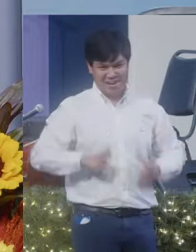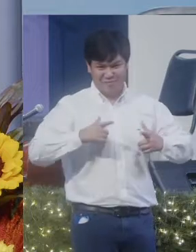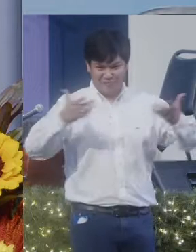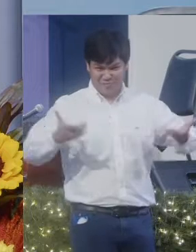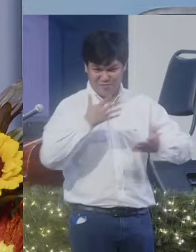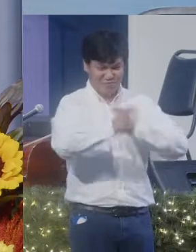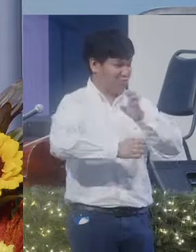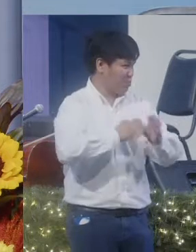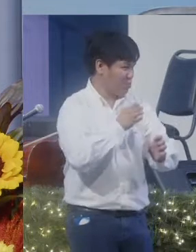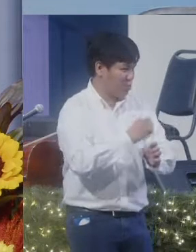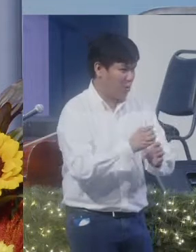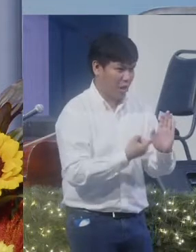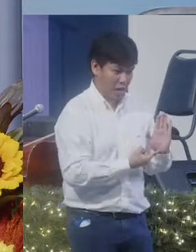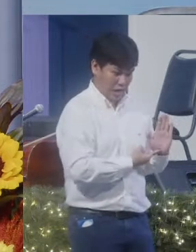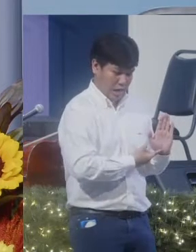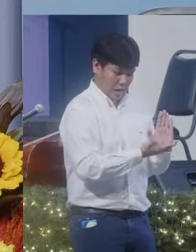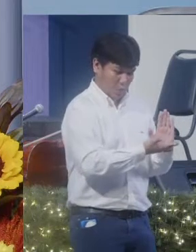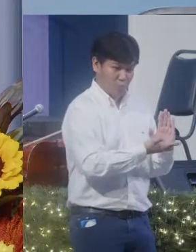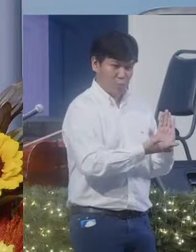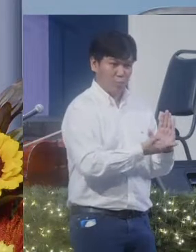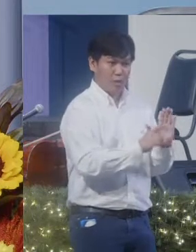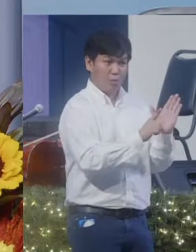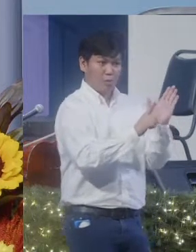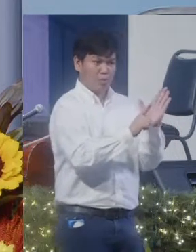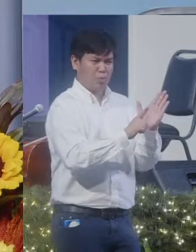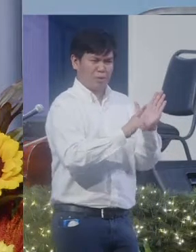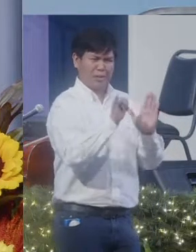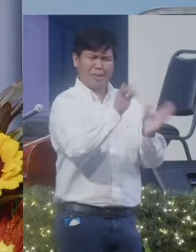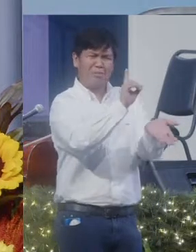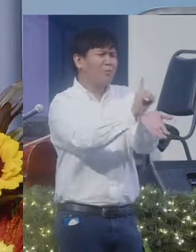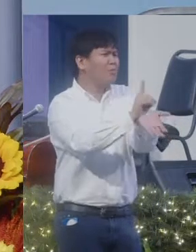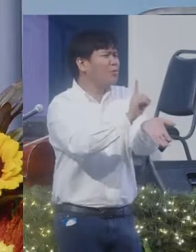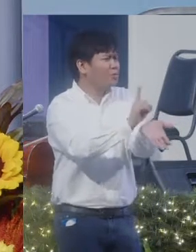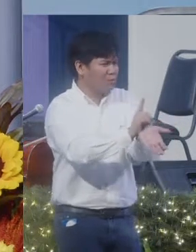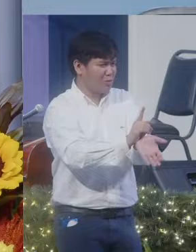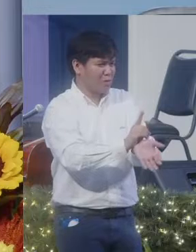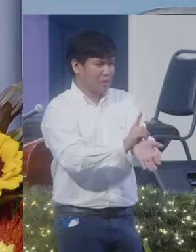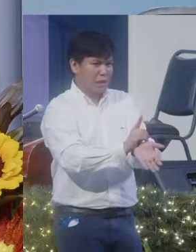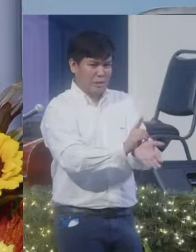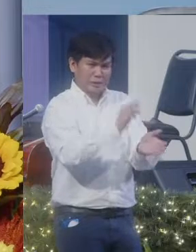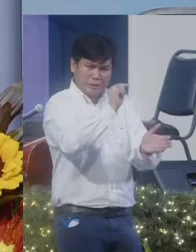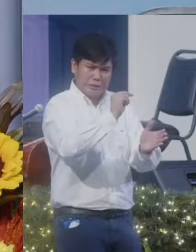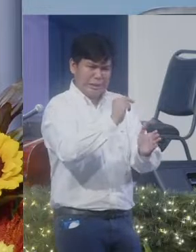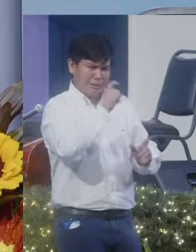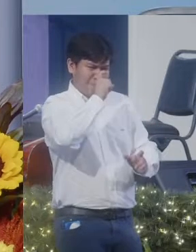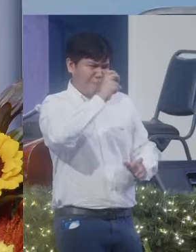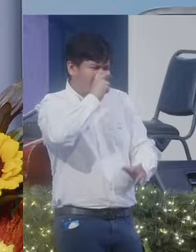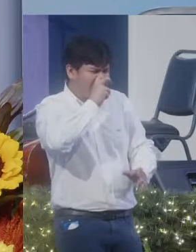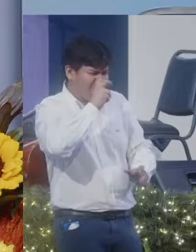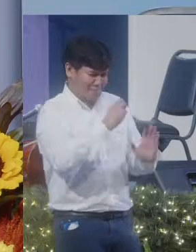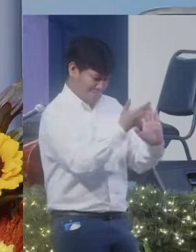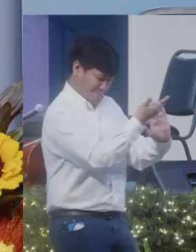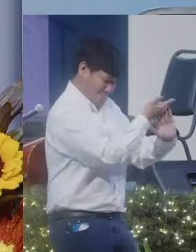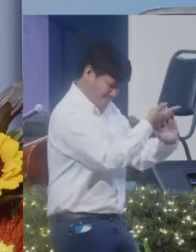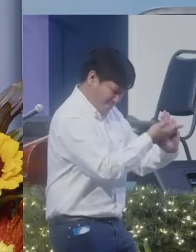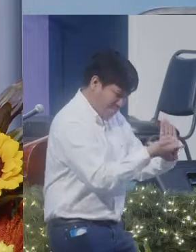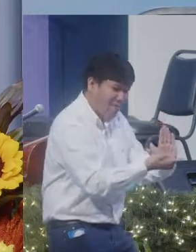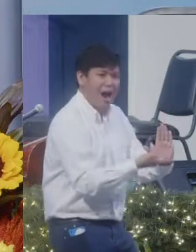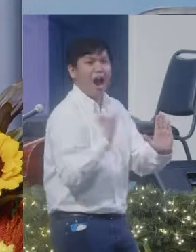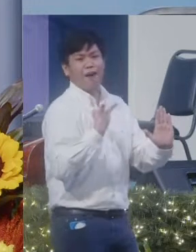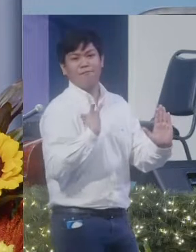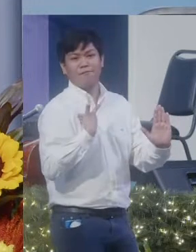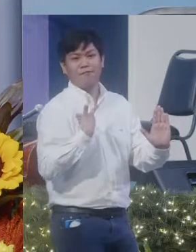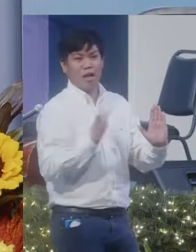na nagpapatunay na siya ang Mesyas at tagapagligtas ng buong